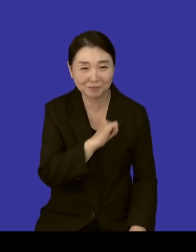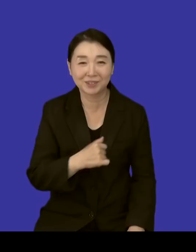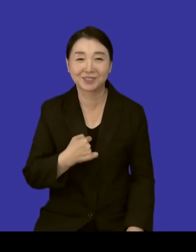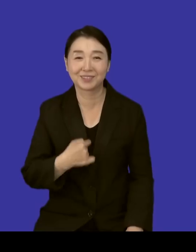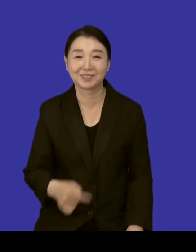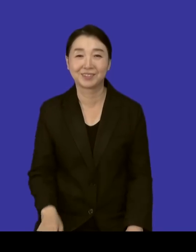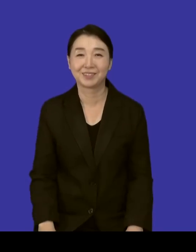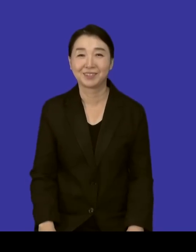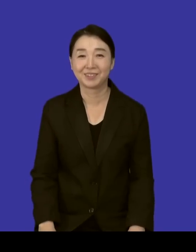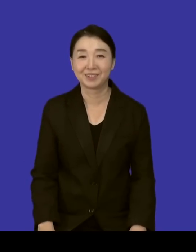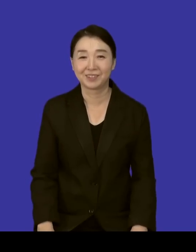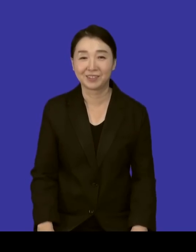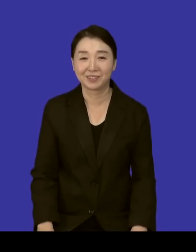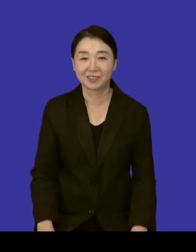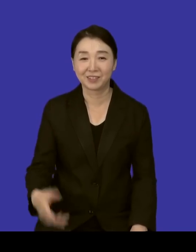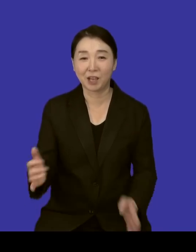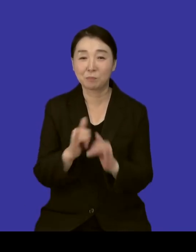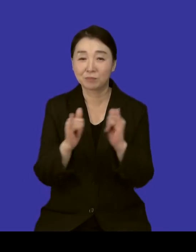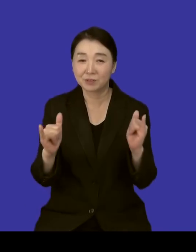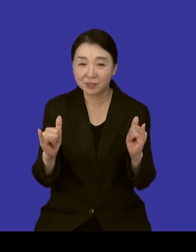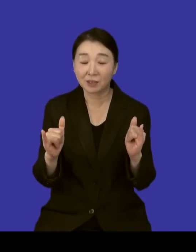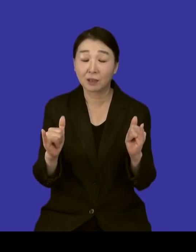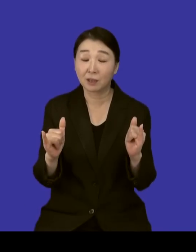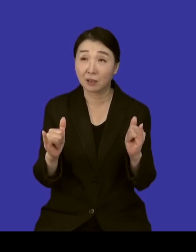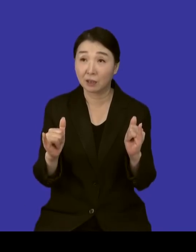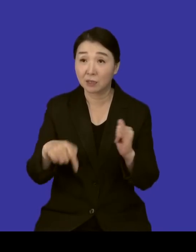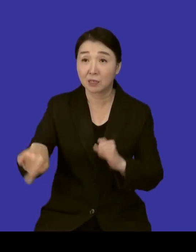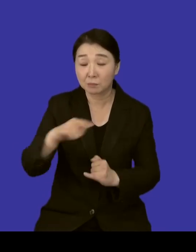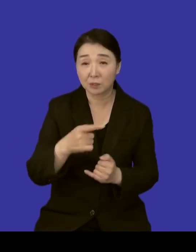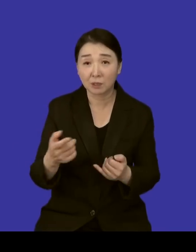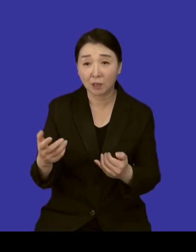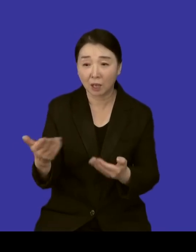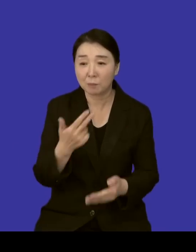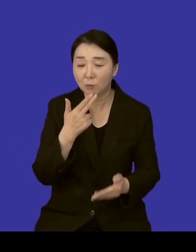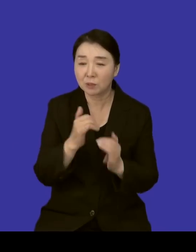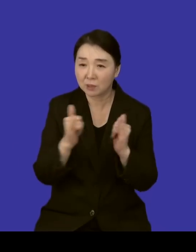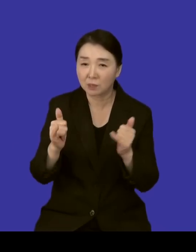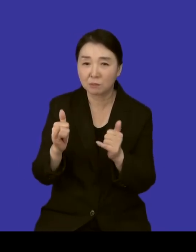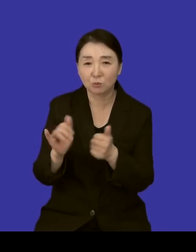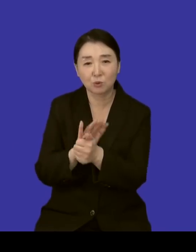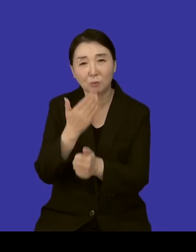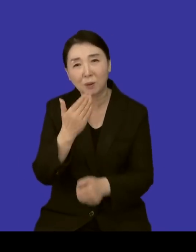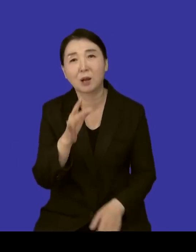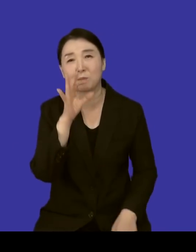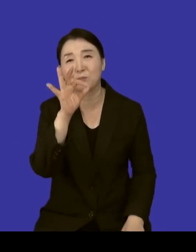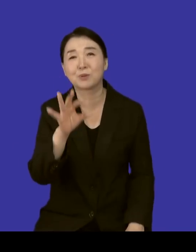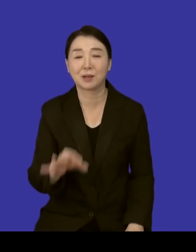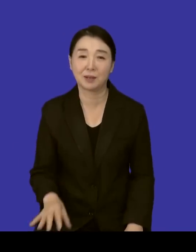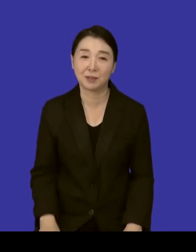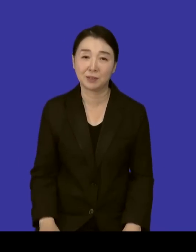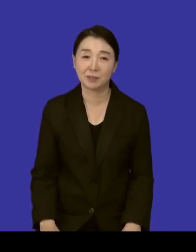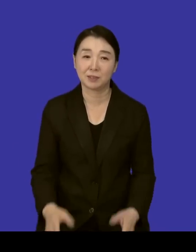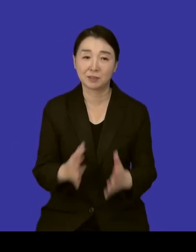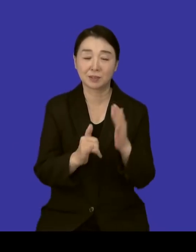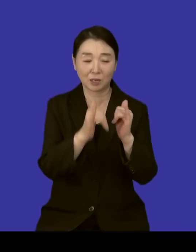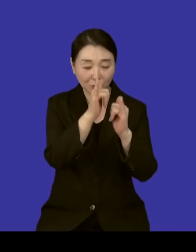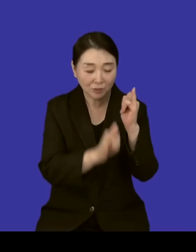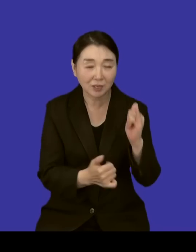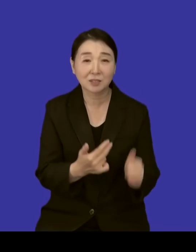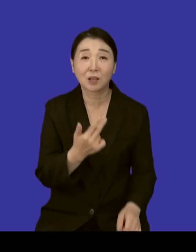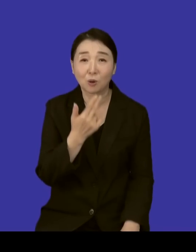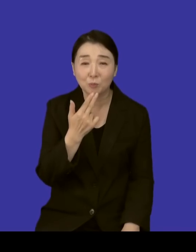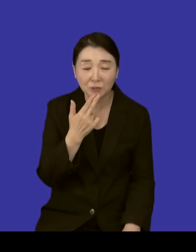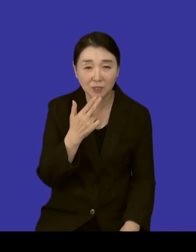네. 아픈 자들에게 아프지 않은 사람이 네, 어떻게 네, 네. 아픈 사람을 위로할 수 있으며 네. 그런 가족사 없이 어떻게 가정 사역을 할